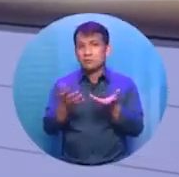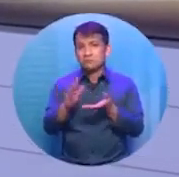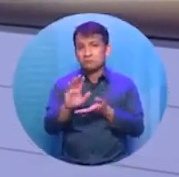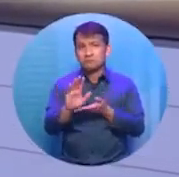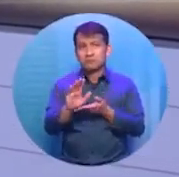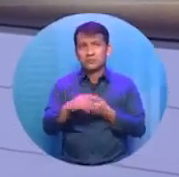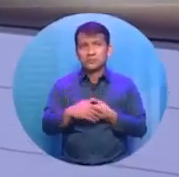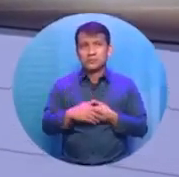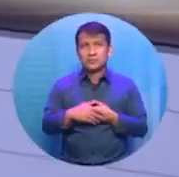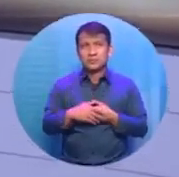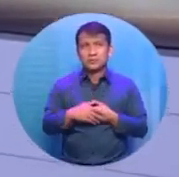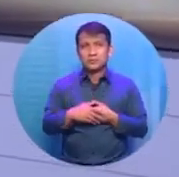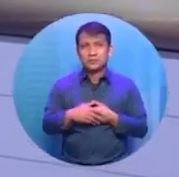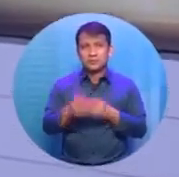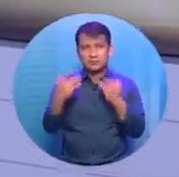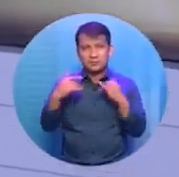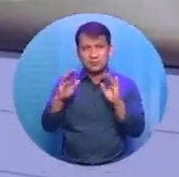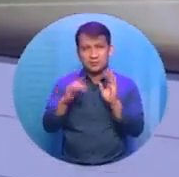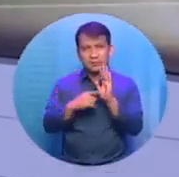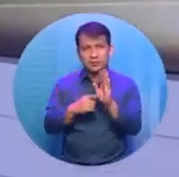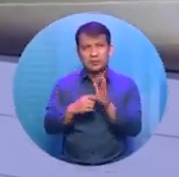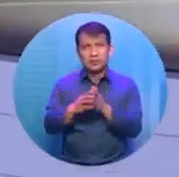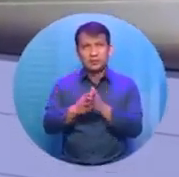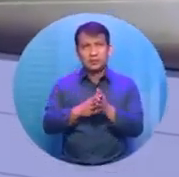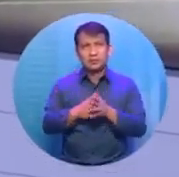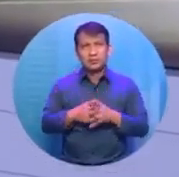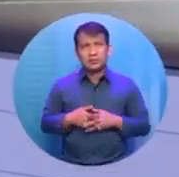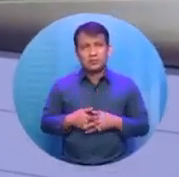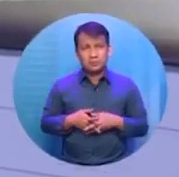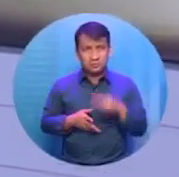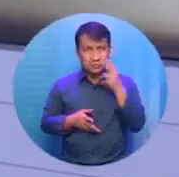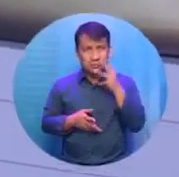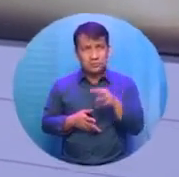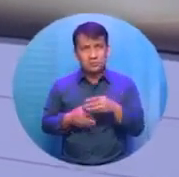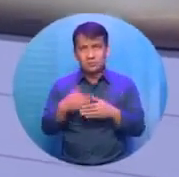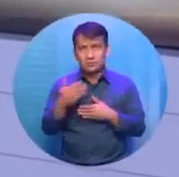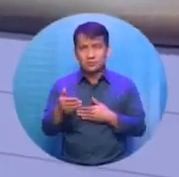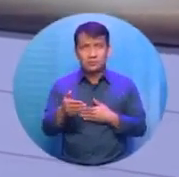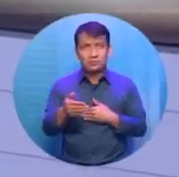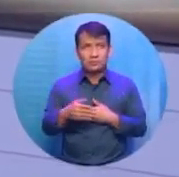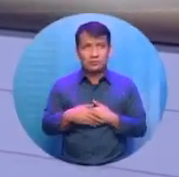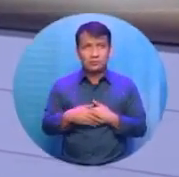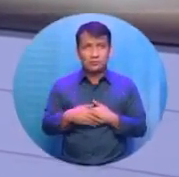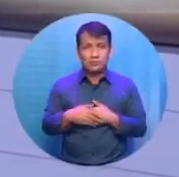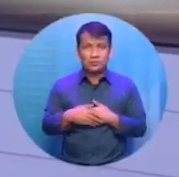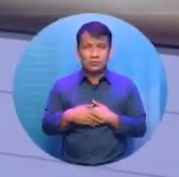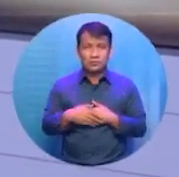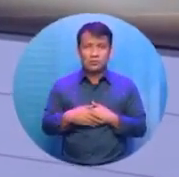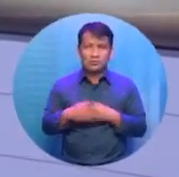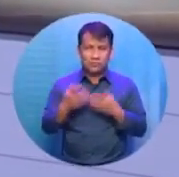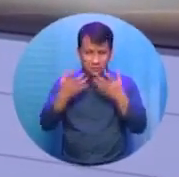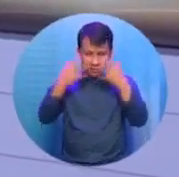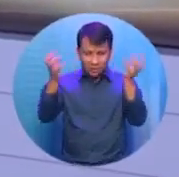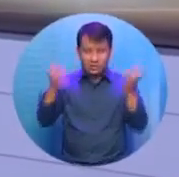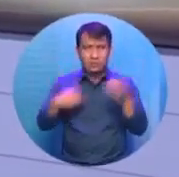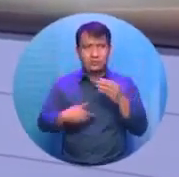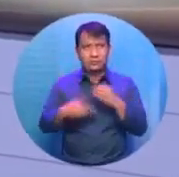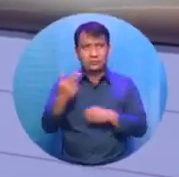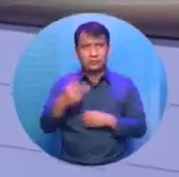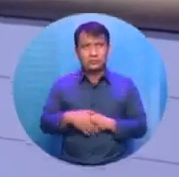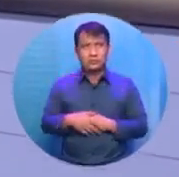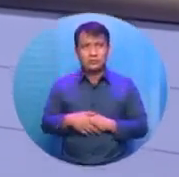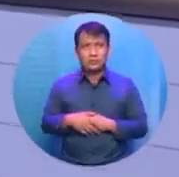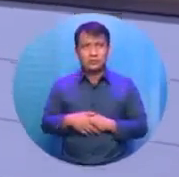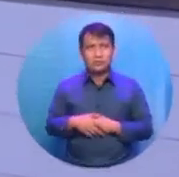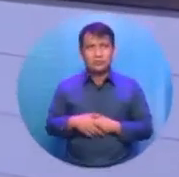eto, medyo papa-excite namin kayo. Yung iba sa inyo, kukulang dugo, pero okay lang yan, maintindihan namin.